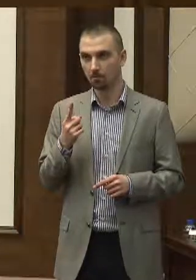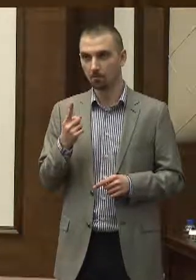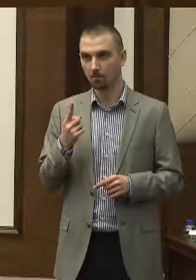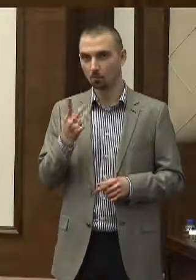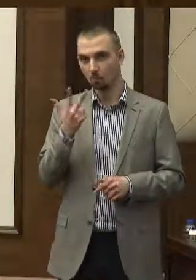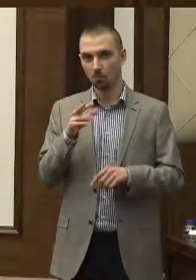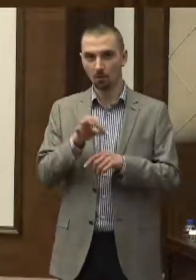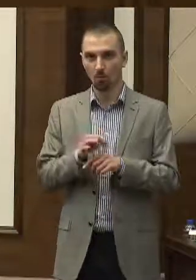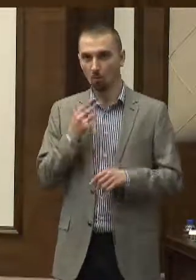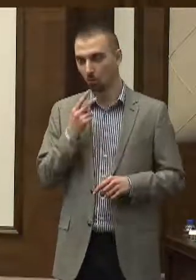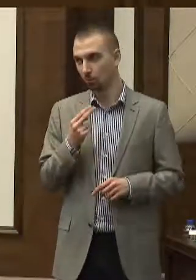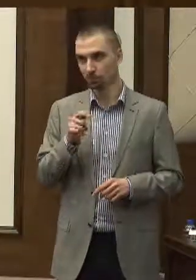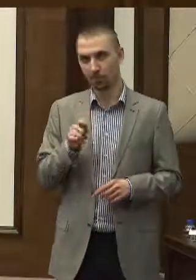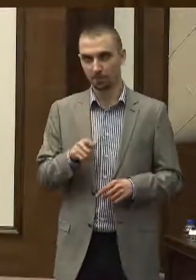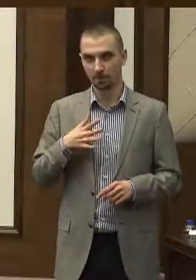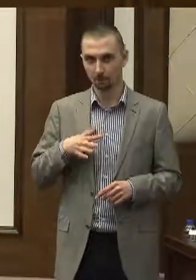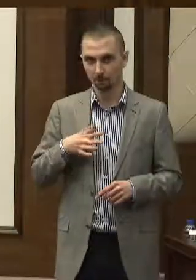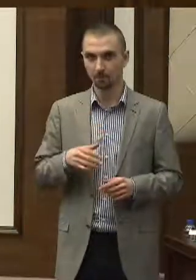3 dakikalık konuşmayla ortaya koyayım diyor.